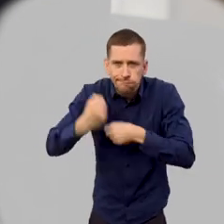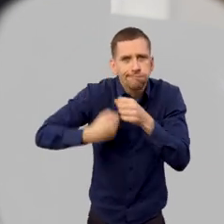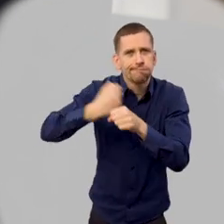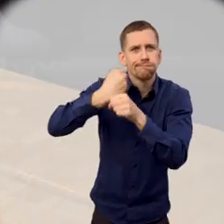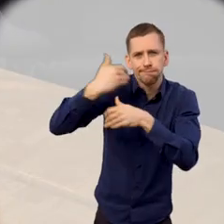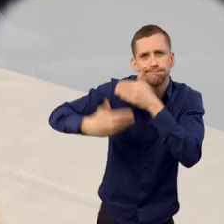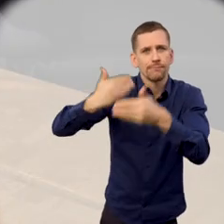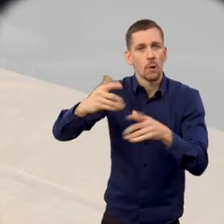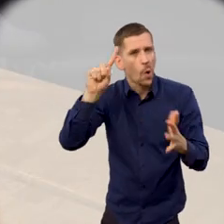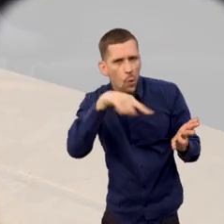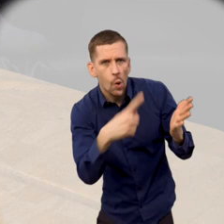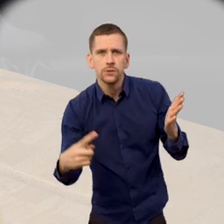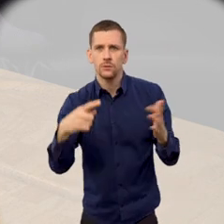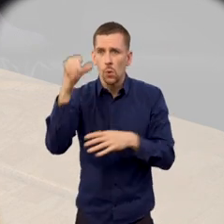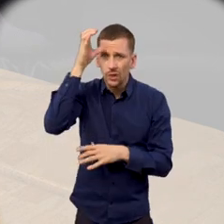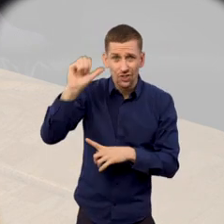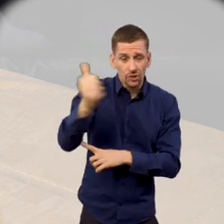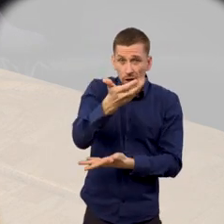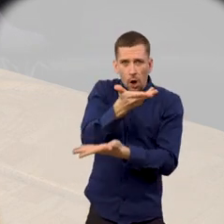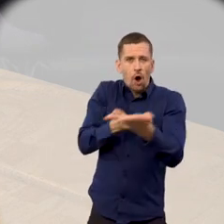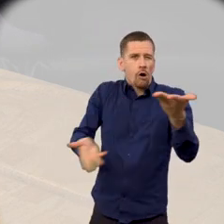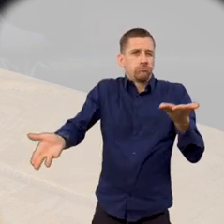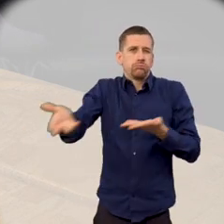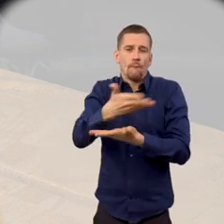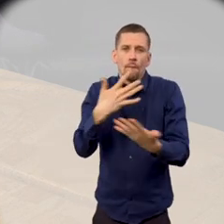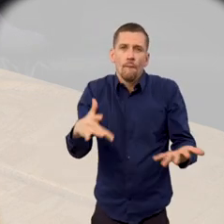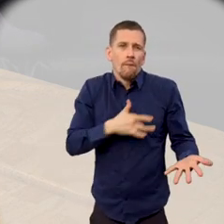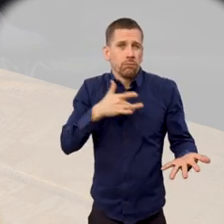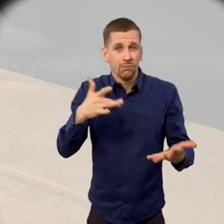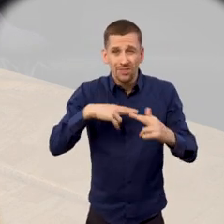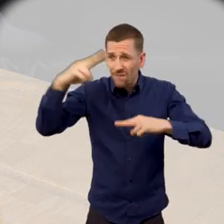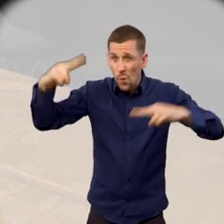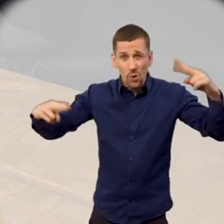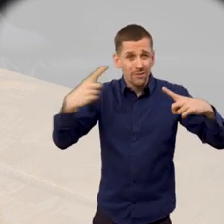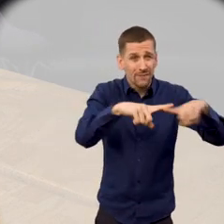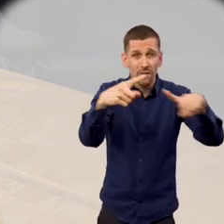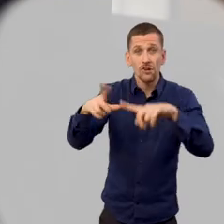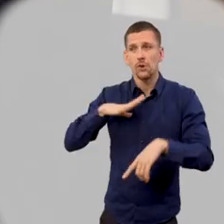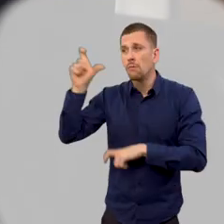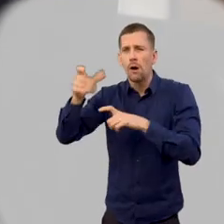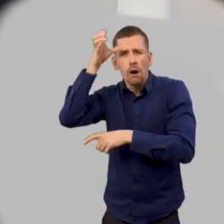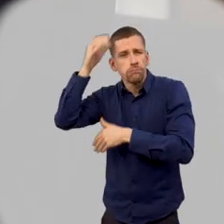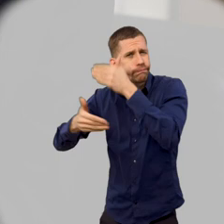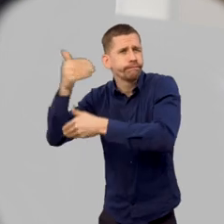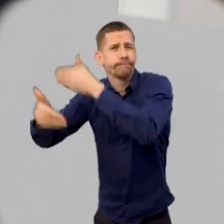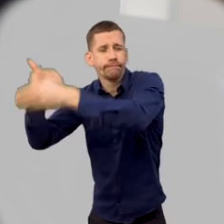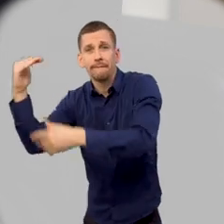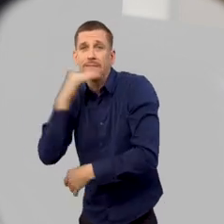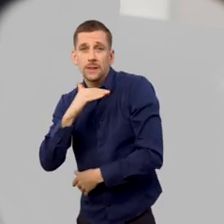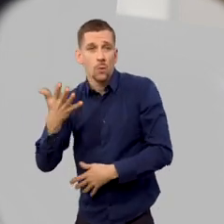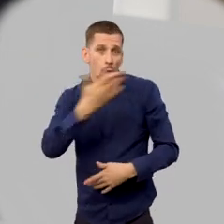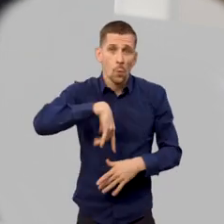ensemble, on fait nos petits projets, ensuite on se fait corriger, donc il y a encore un échange de connaissances, parce qu'en plus on a tous des